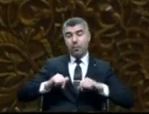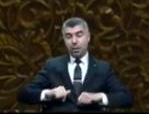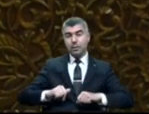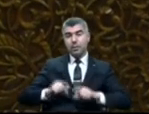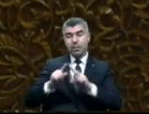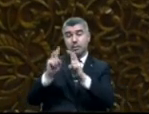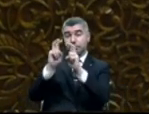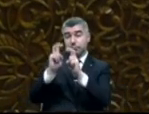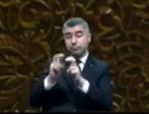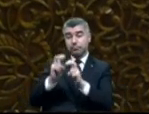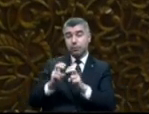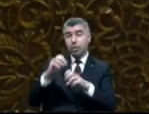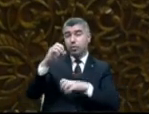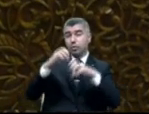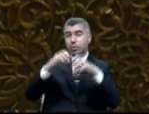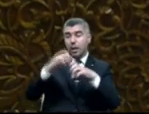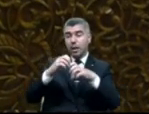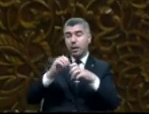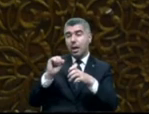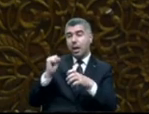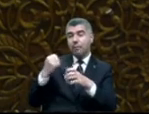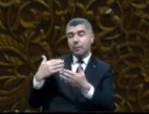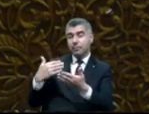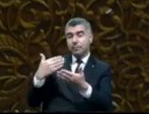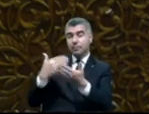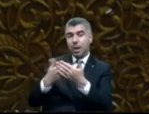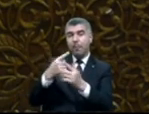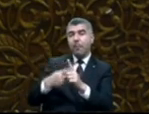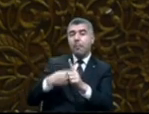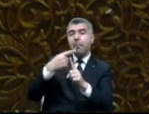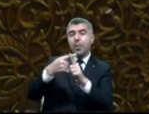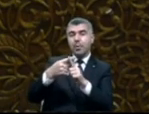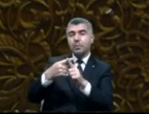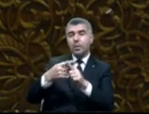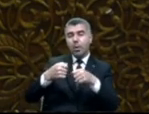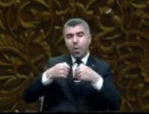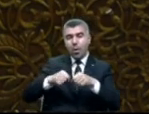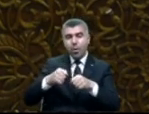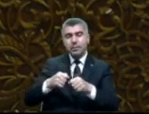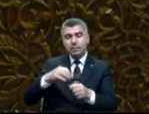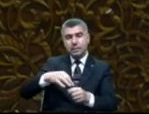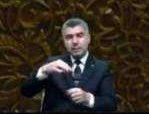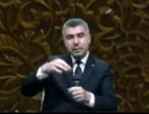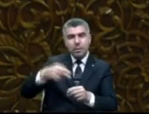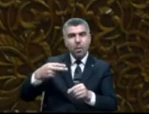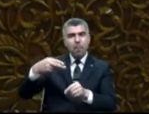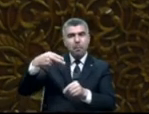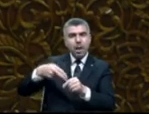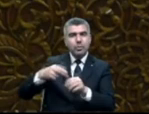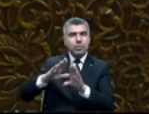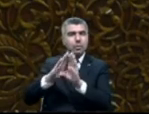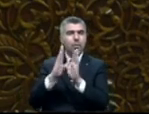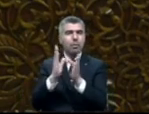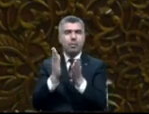مع قلة الأمطار وتوالي سنوات الجفاف وارتفاع جميع الأثمنة سواء البذور أو الأسمدة أو المواد الكيماوية أو المحروقات، كل